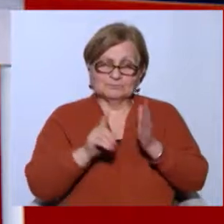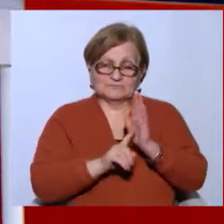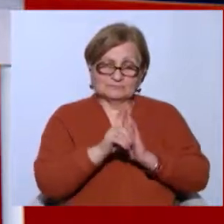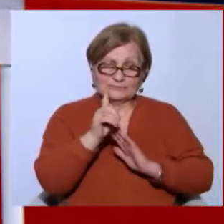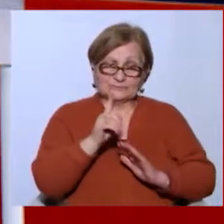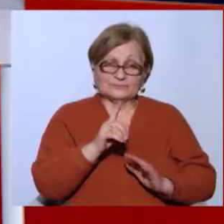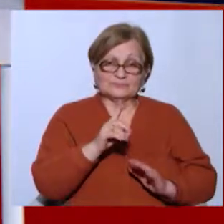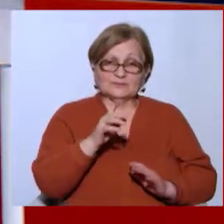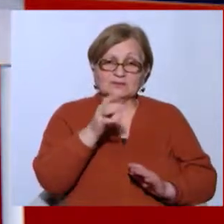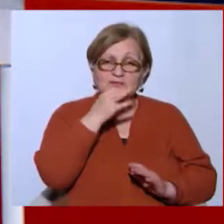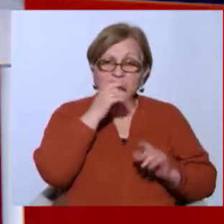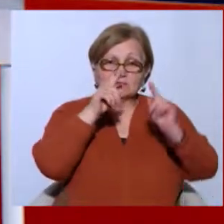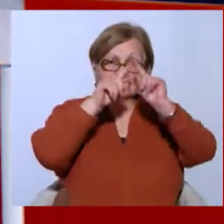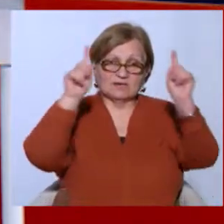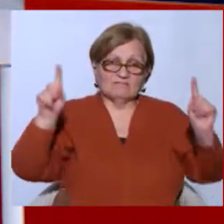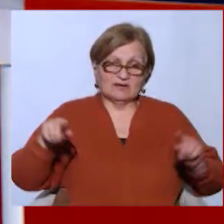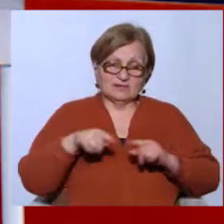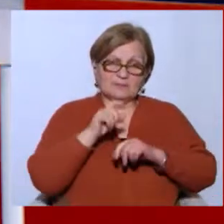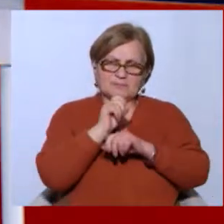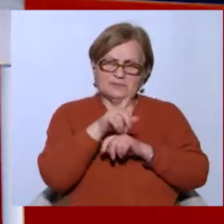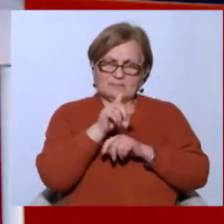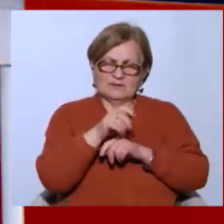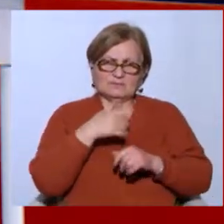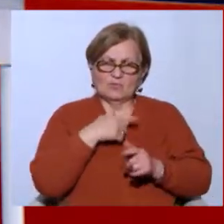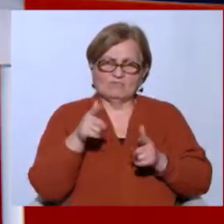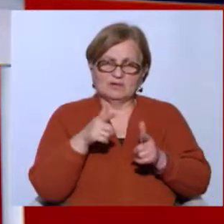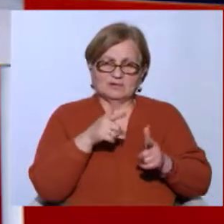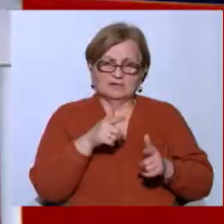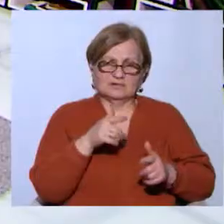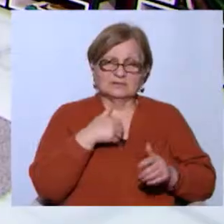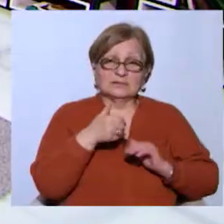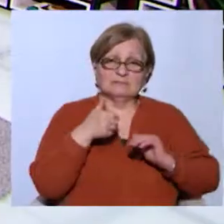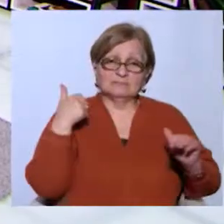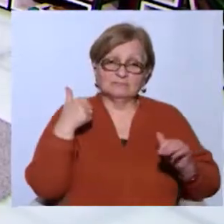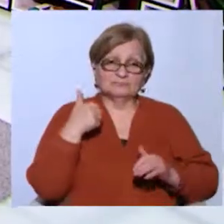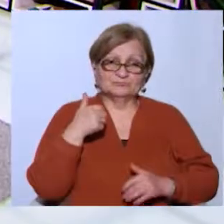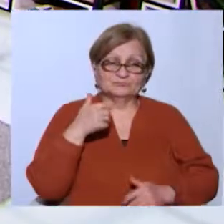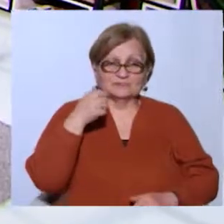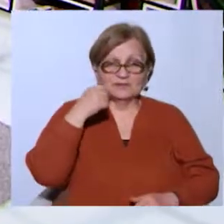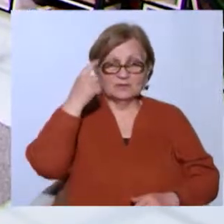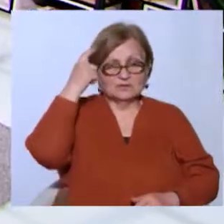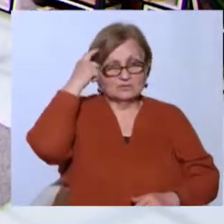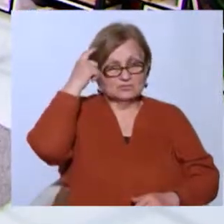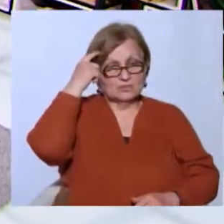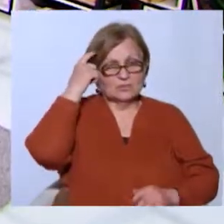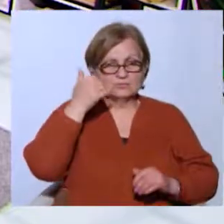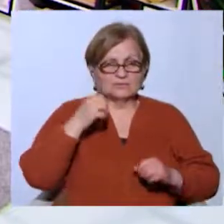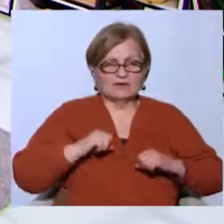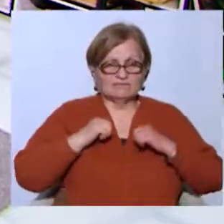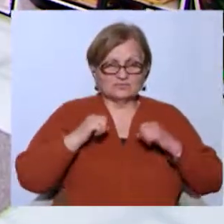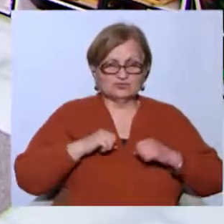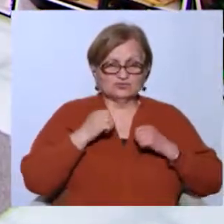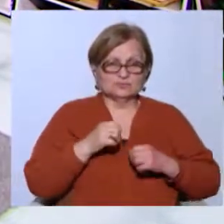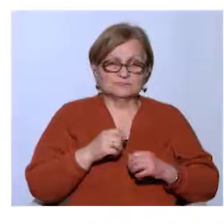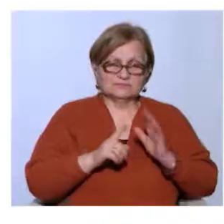დავიწყებდეთ აქ და დაფაზეც კიდე რაღაც დავალებები მაქვს თქვენთვის მომზადებული, მანამდე ჩვენი გონება ცოტა გავავარჯიშოთ.